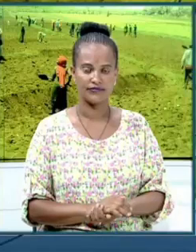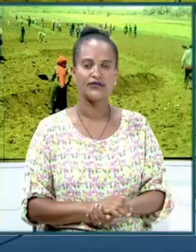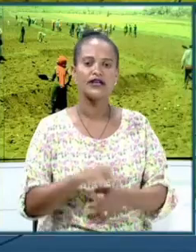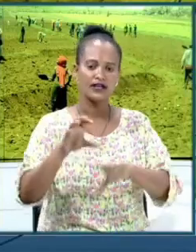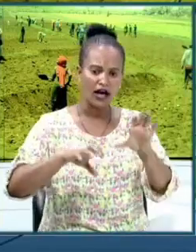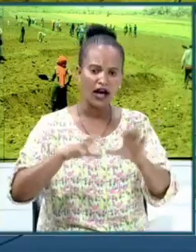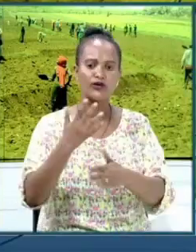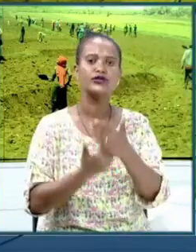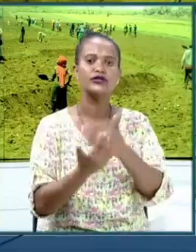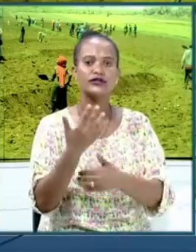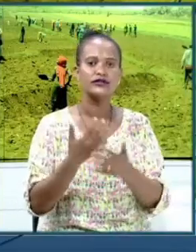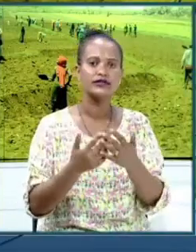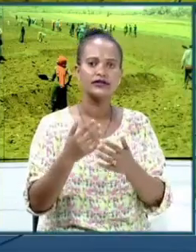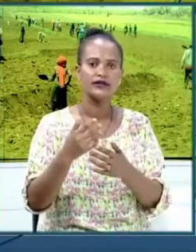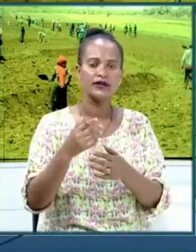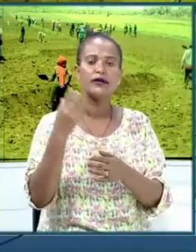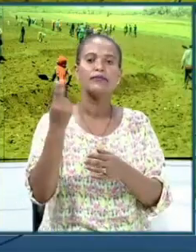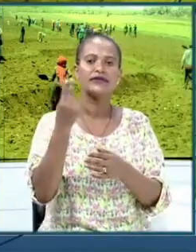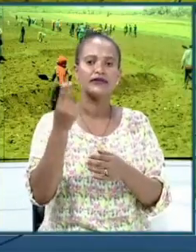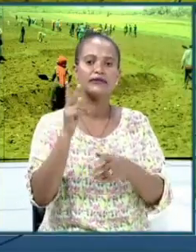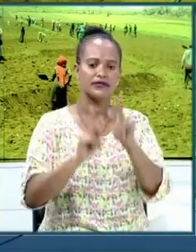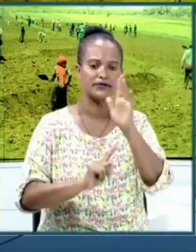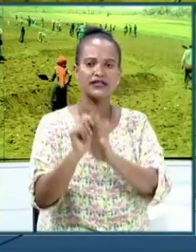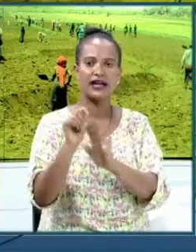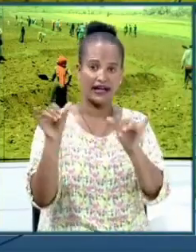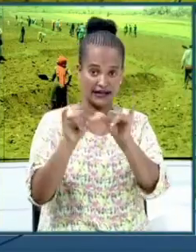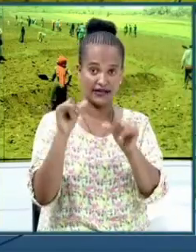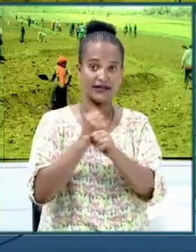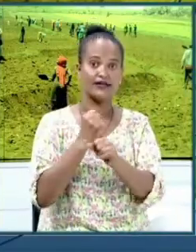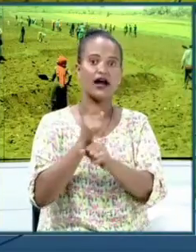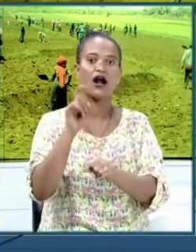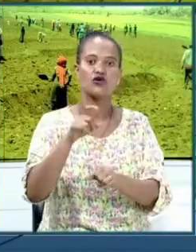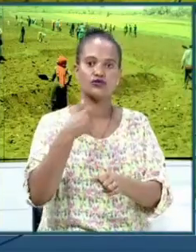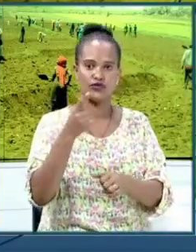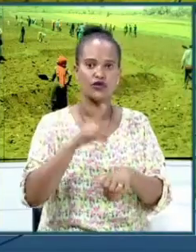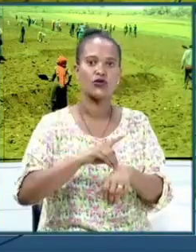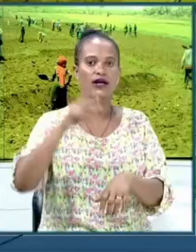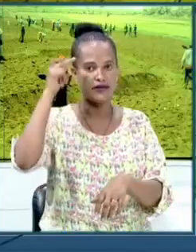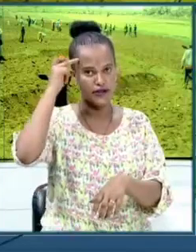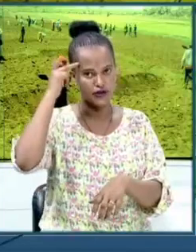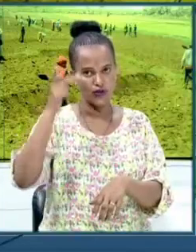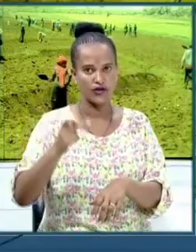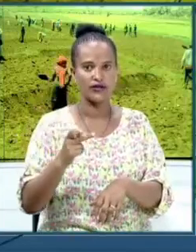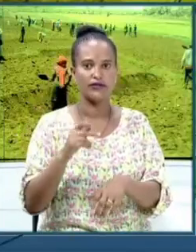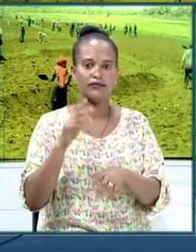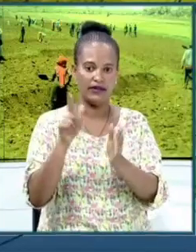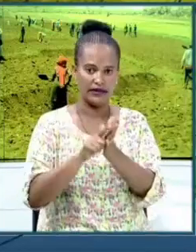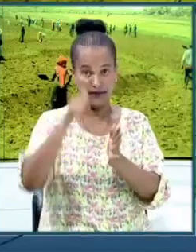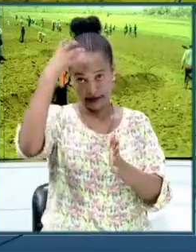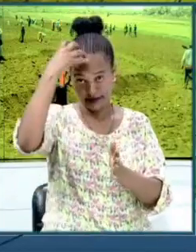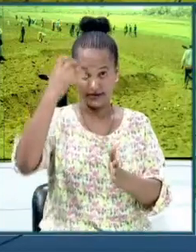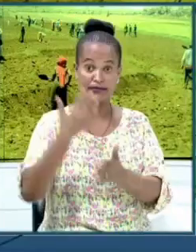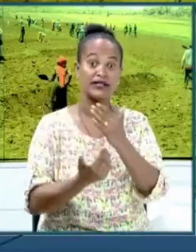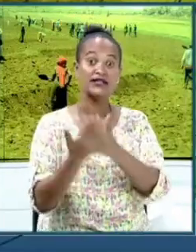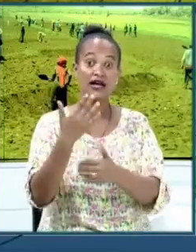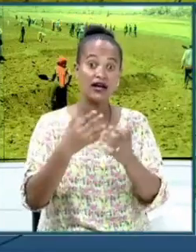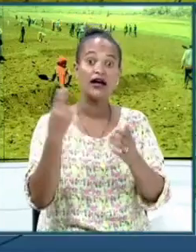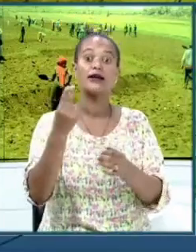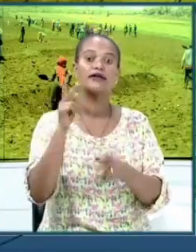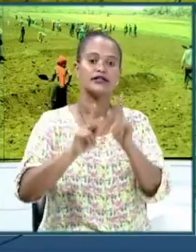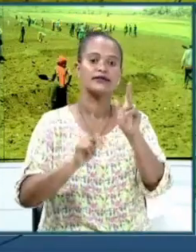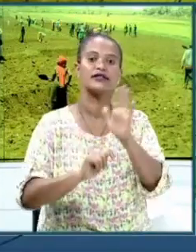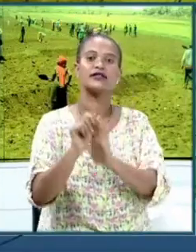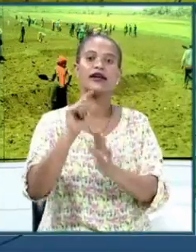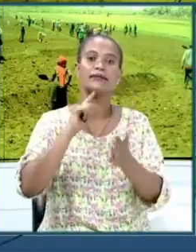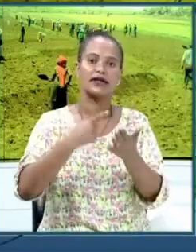እነካይዶ ድርድር ብዓይኒ ረብሓ ህዝቢ ትግራይ እናተለክዐ ይስራሐሎ ዝበሉ ዶክተር ደብረጽዮን ብሕገ መንግስቲ ምድርዳርና ረብሓ ህዝቢ